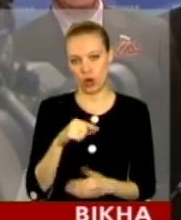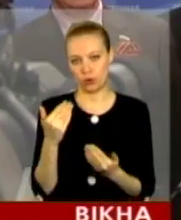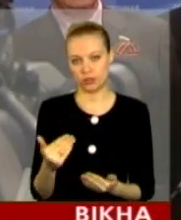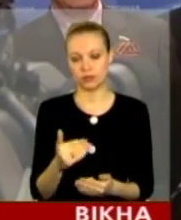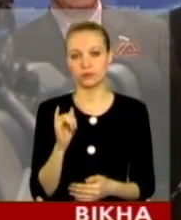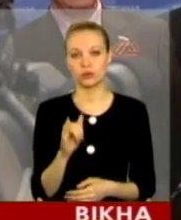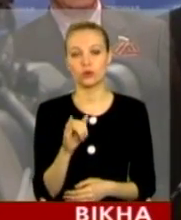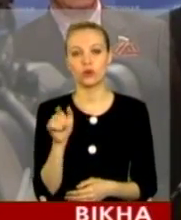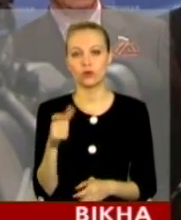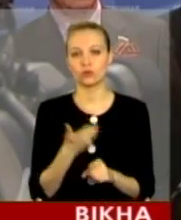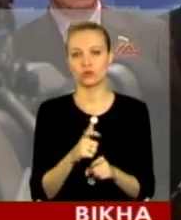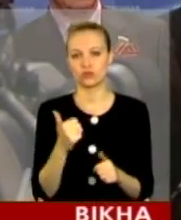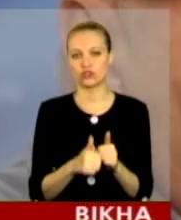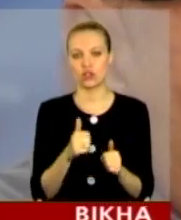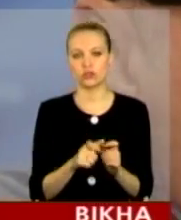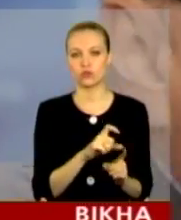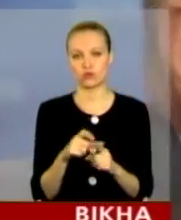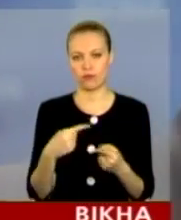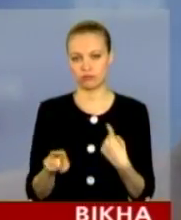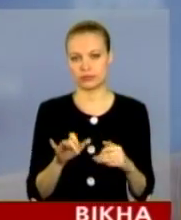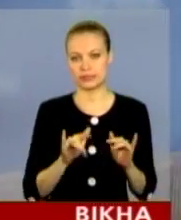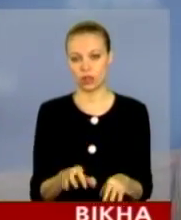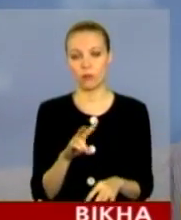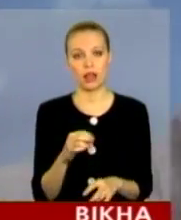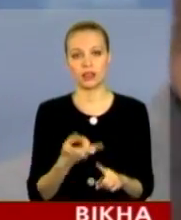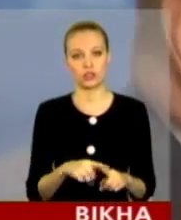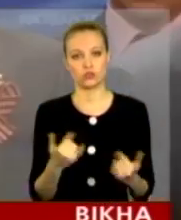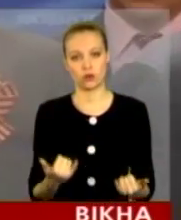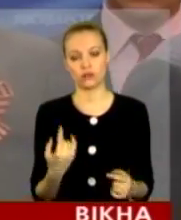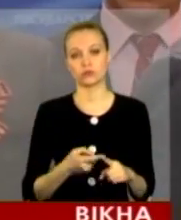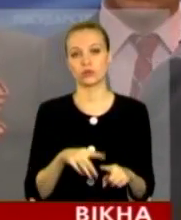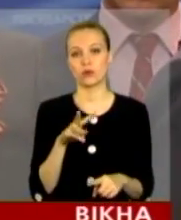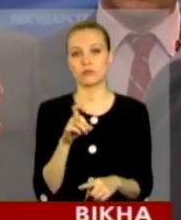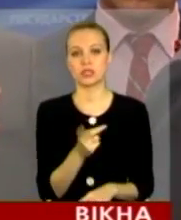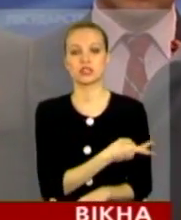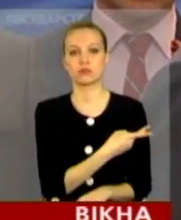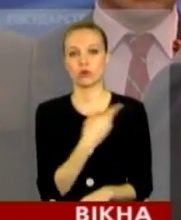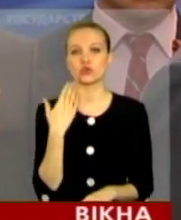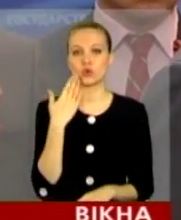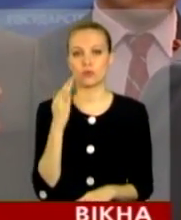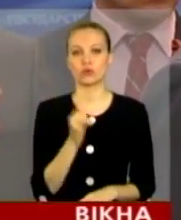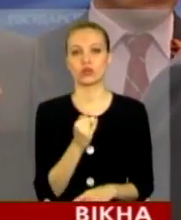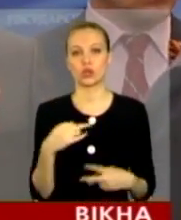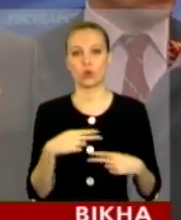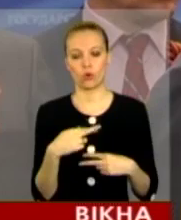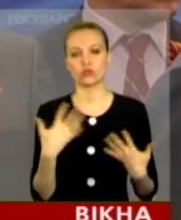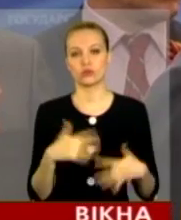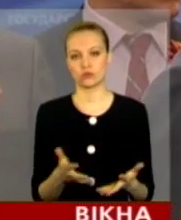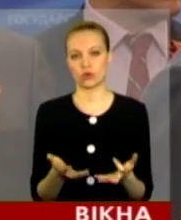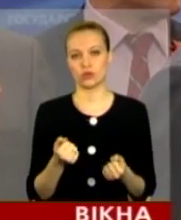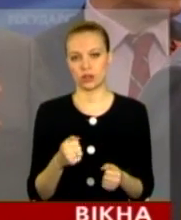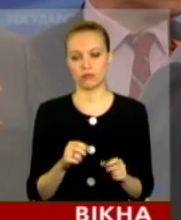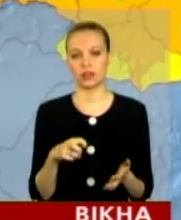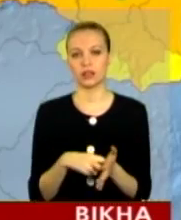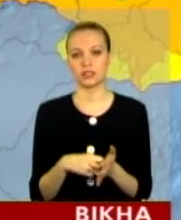У Володимира Вольфовича дуже часто слова розходяться з ділом, але не цього разу. Тому МЗС Польщі, Румунії та Угорщини вже отримали листи